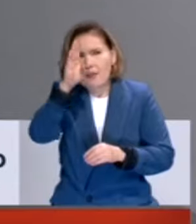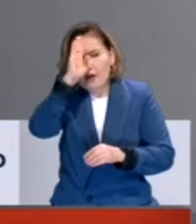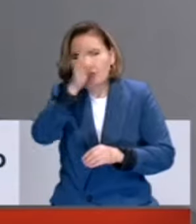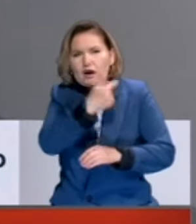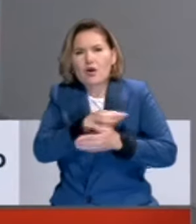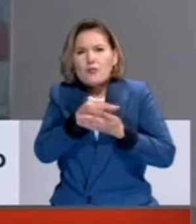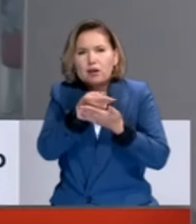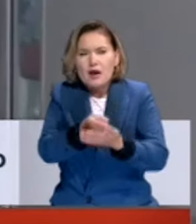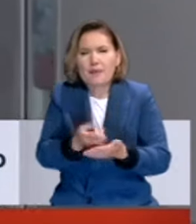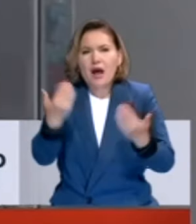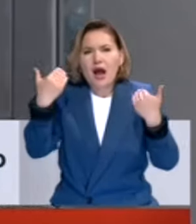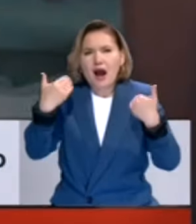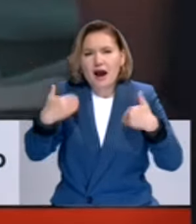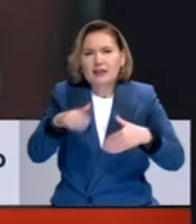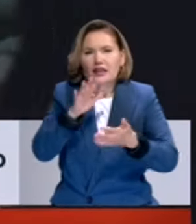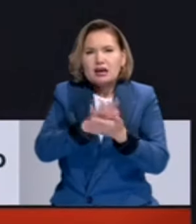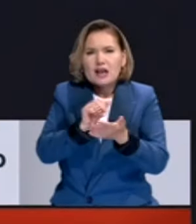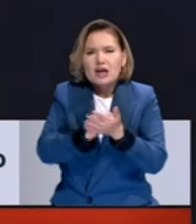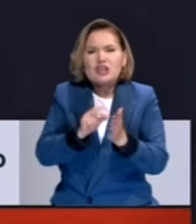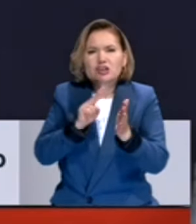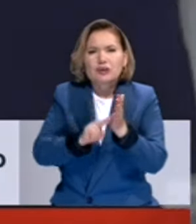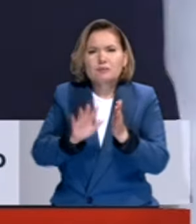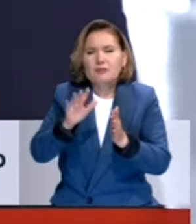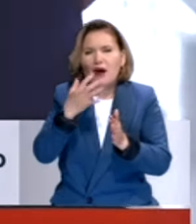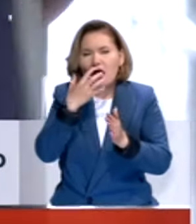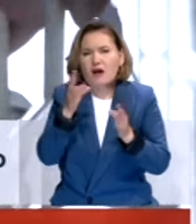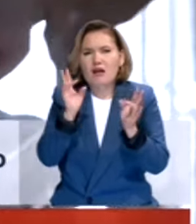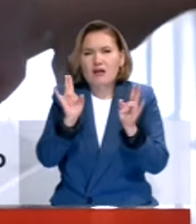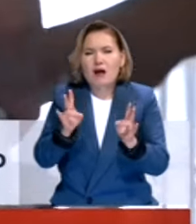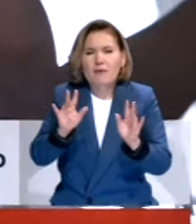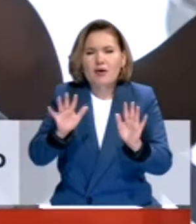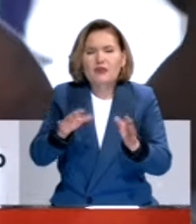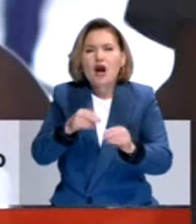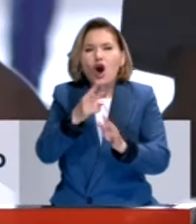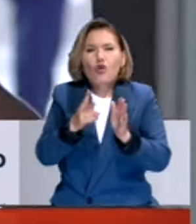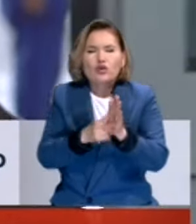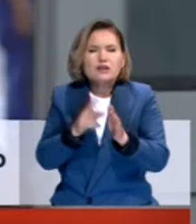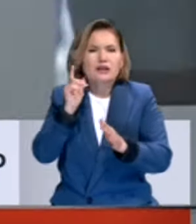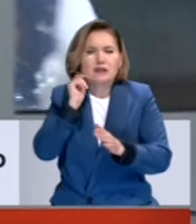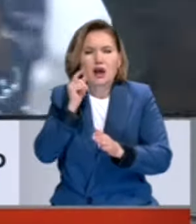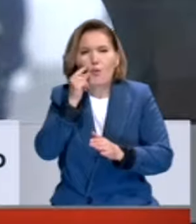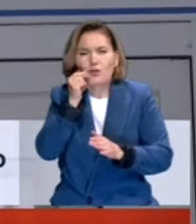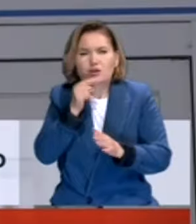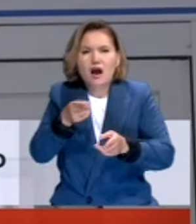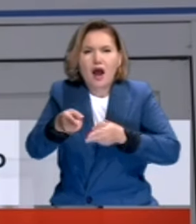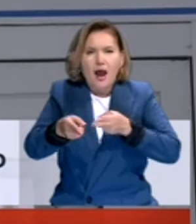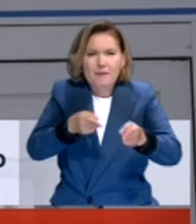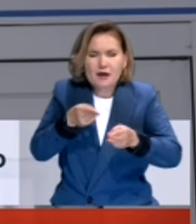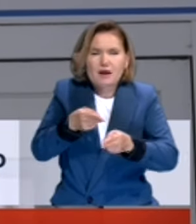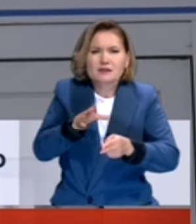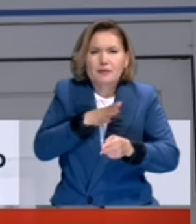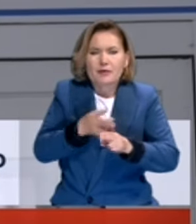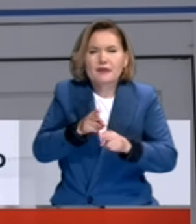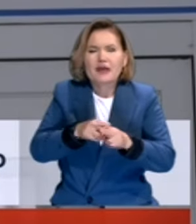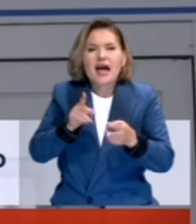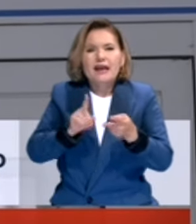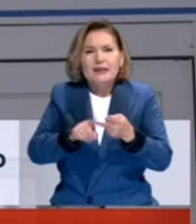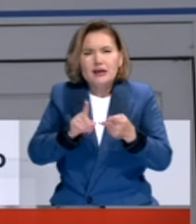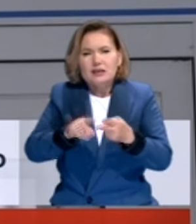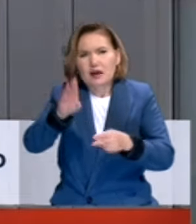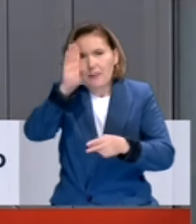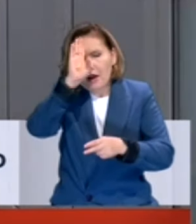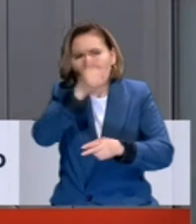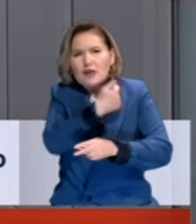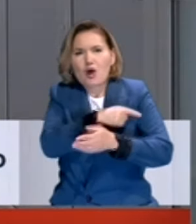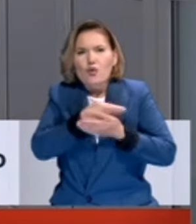еді. Денесінің 75% күйік шалған 17 жастағы ер балаға тағы операция жасалды. Ал екіншісі